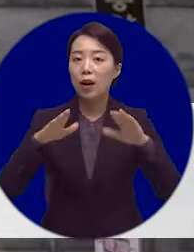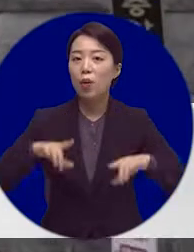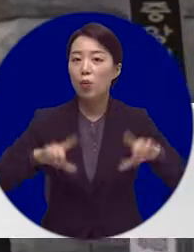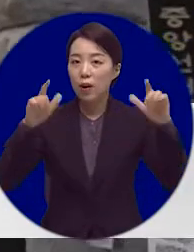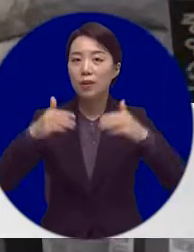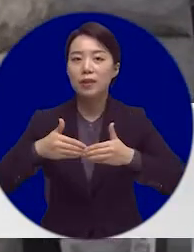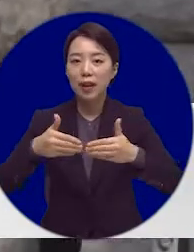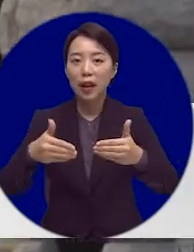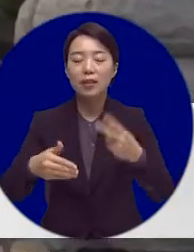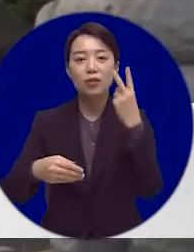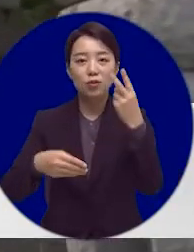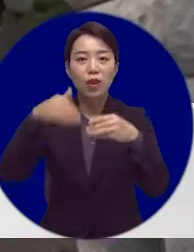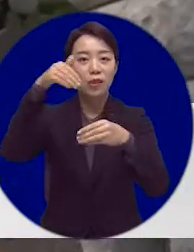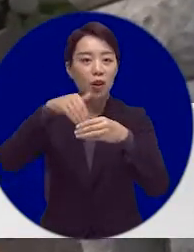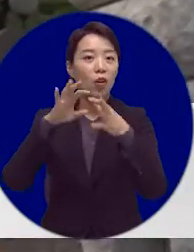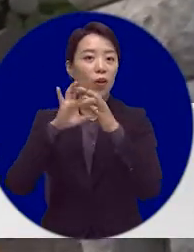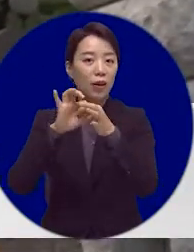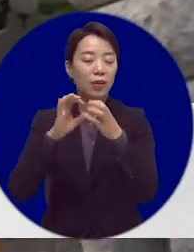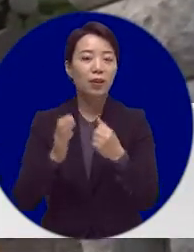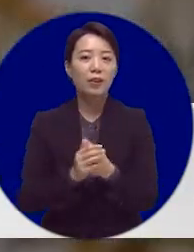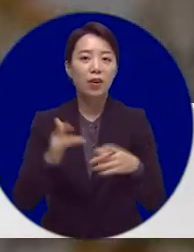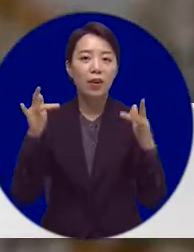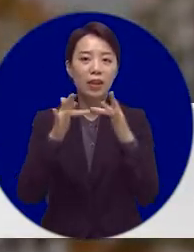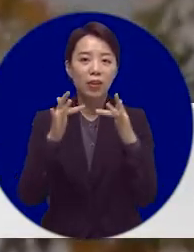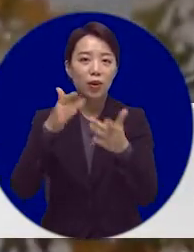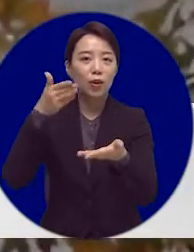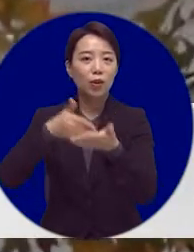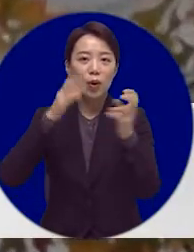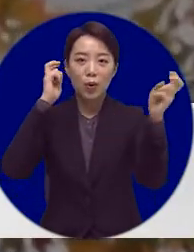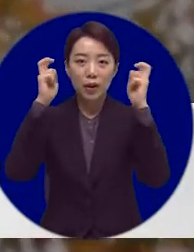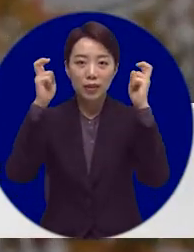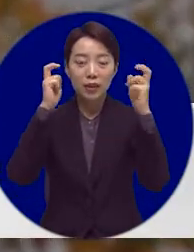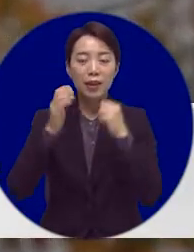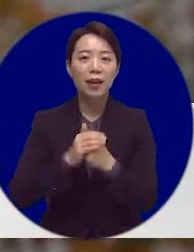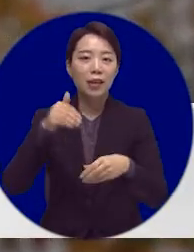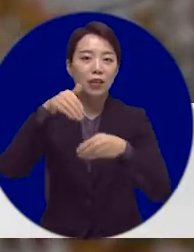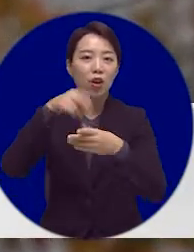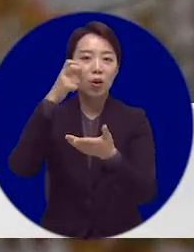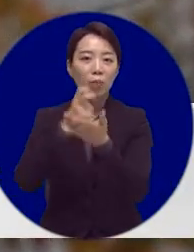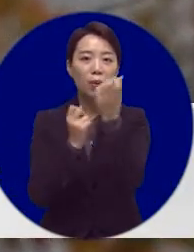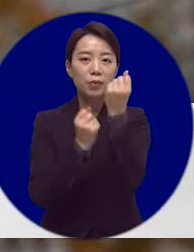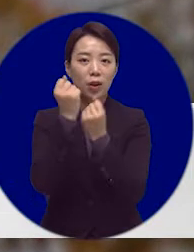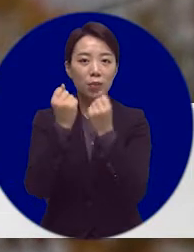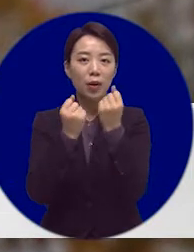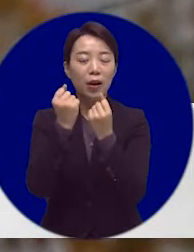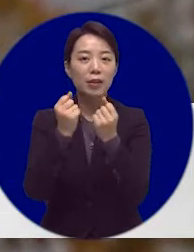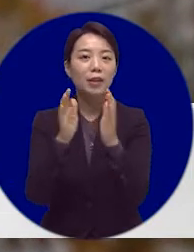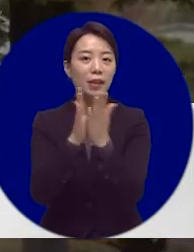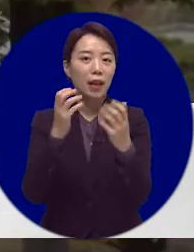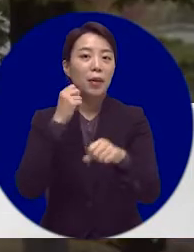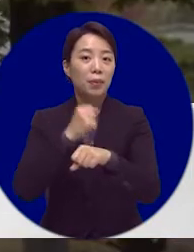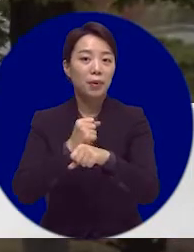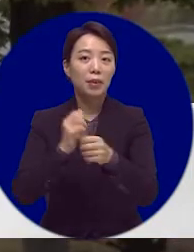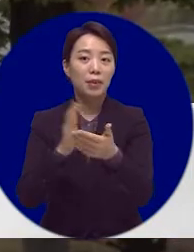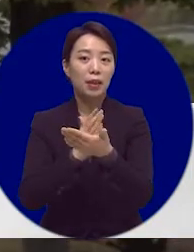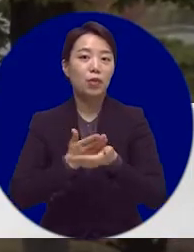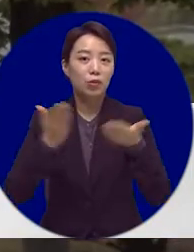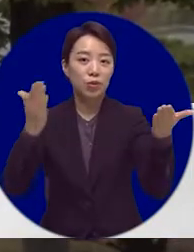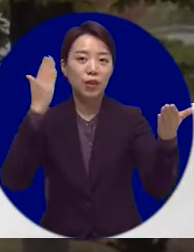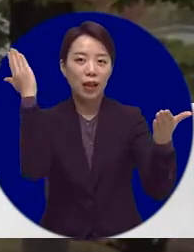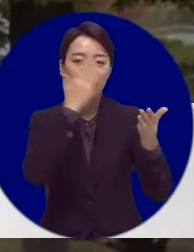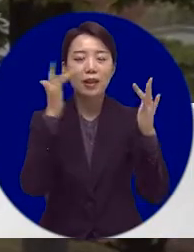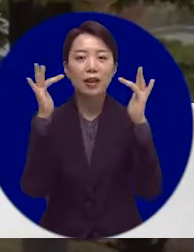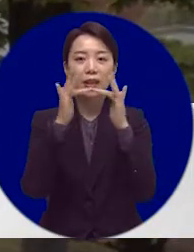중앙선거관리위원회가 올해 실시하는 양대 선거와 관련해 인터넷 언론사를 대상으로 한 선거법 안내 자료를 발간 배포해